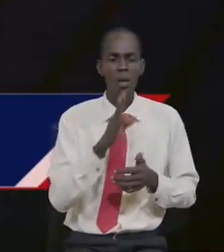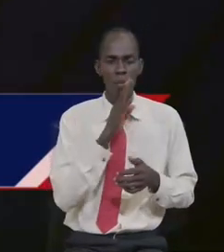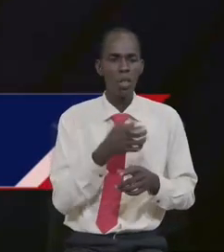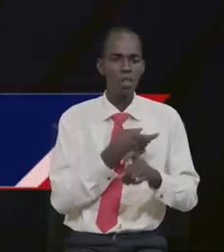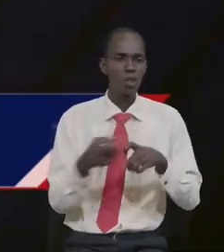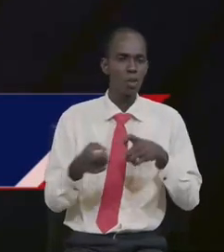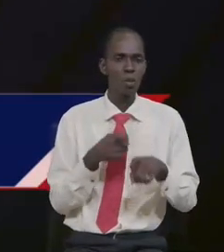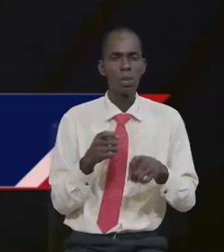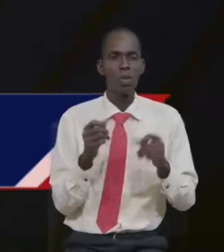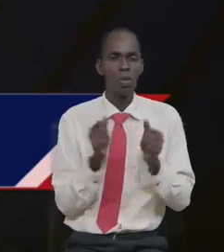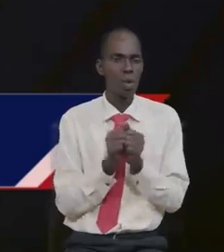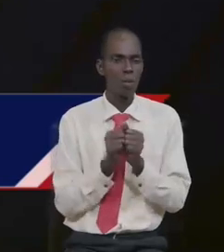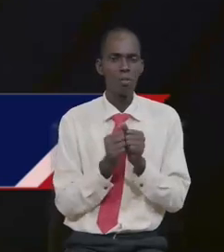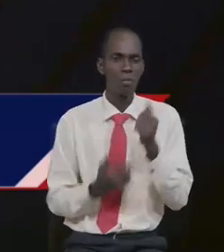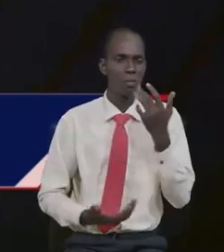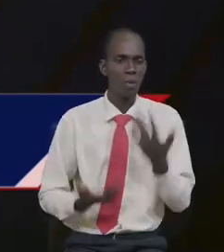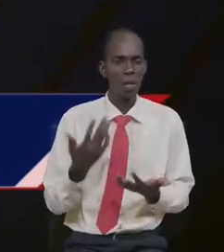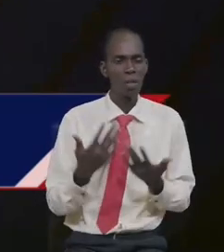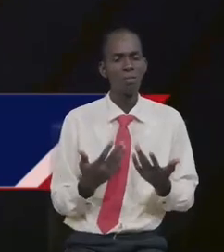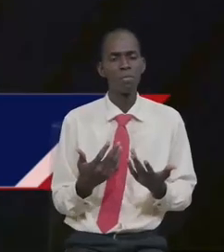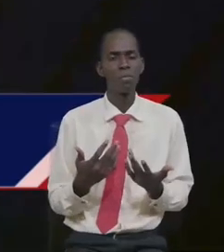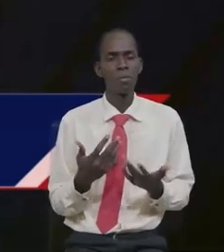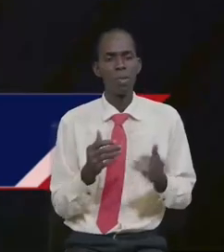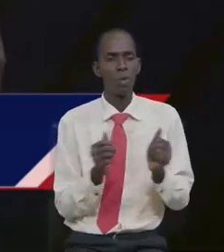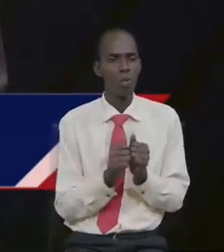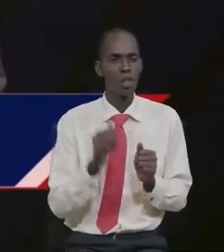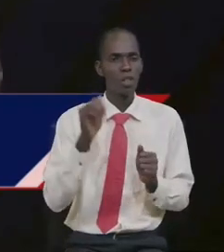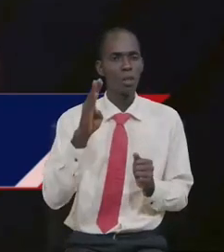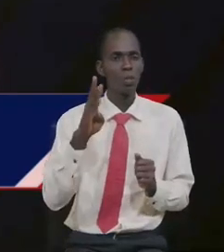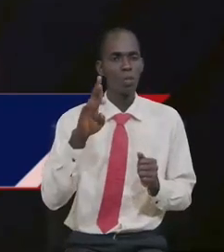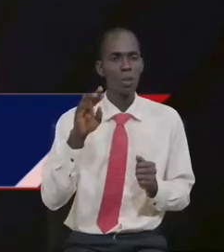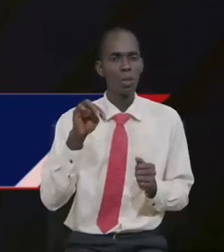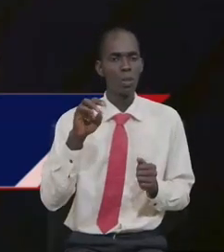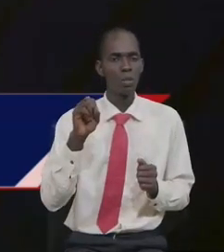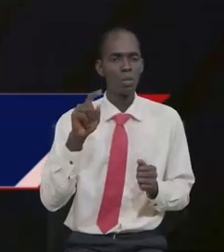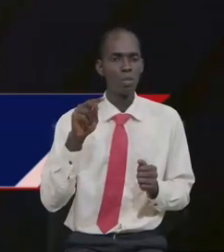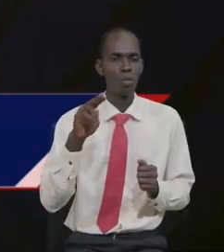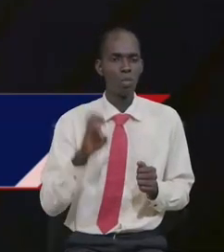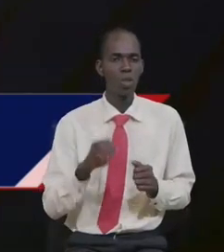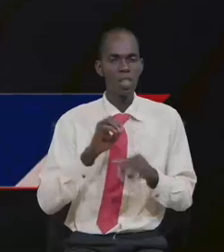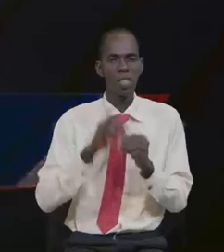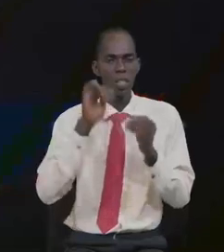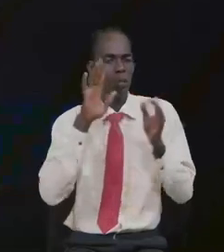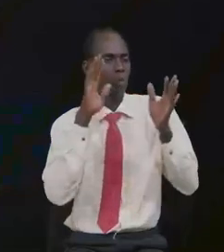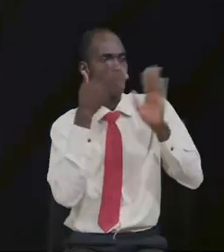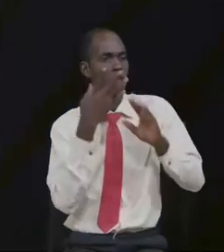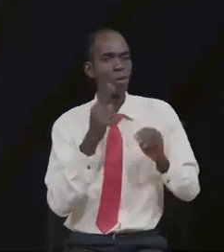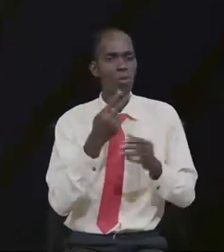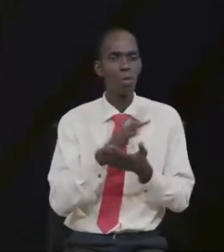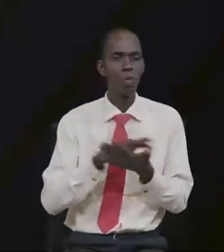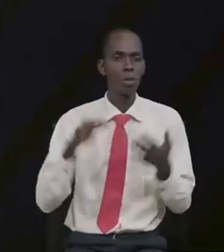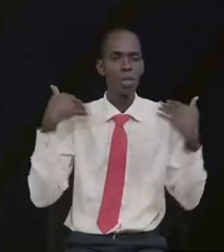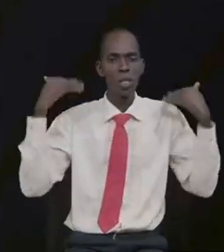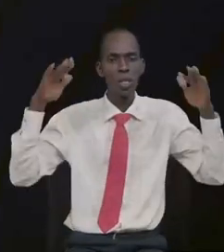et le soufre devant les saints anges et devant l'agneau. Le